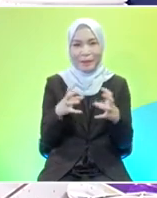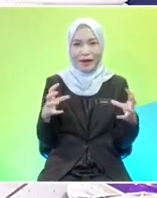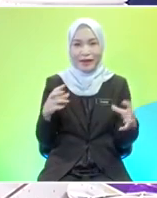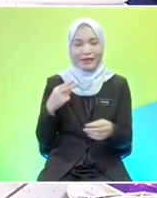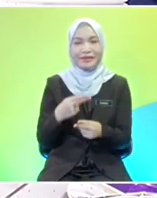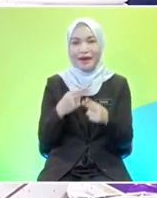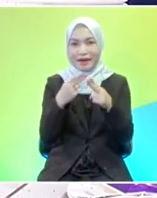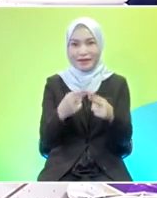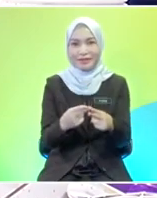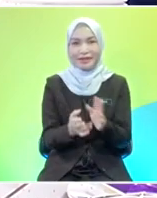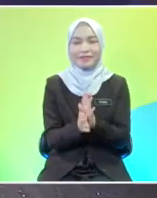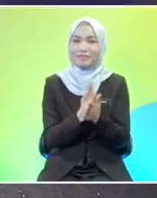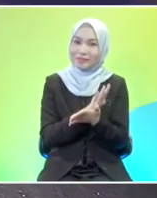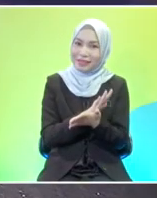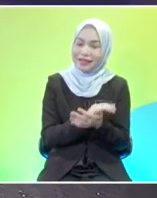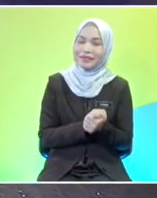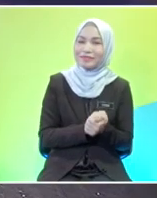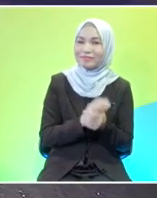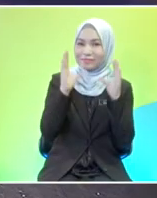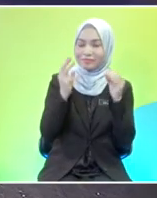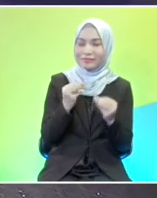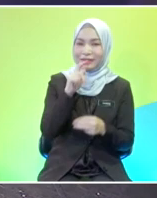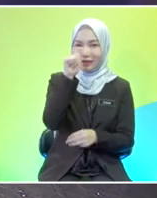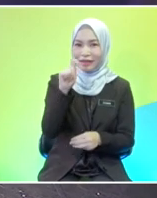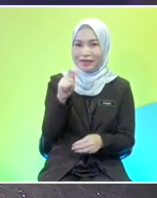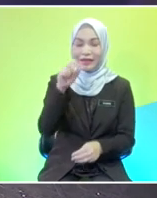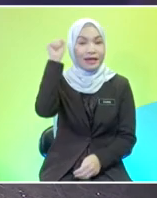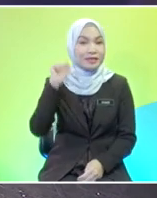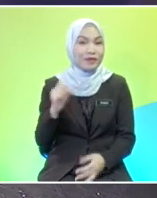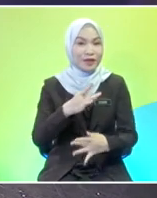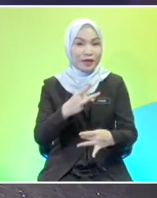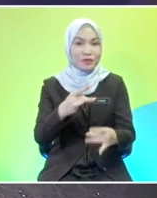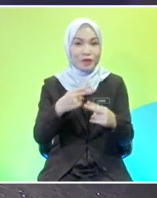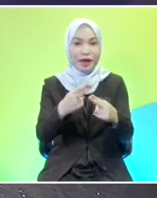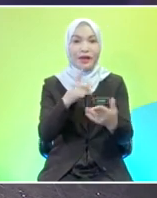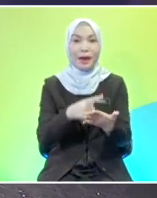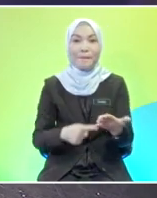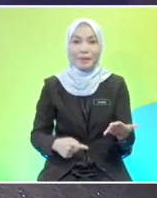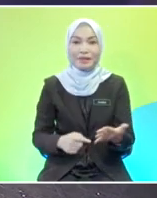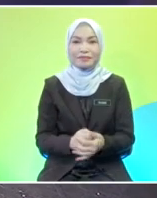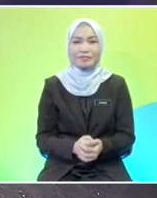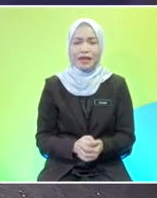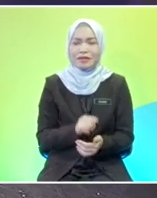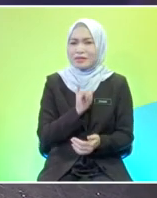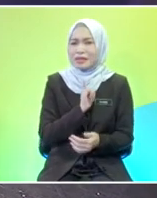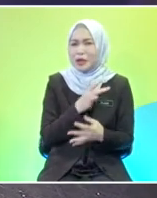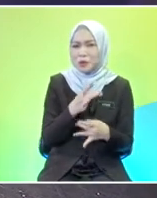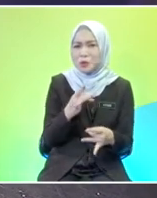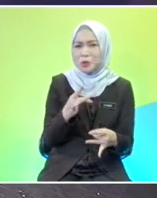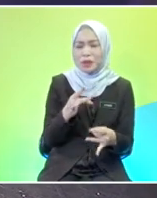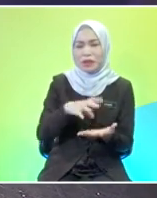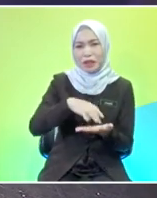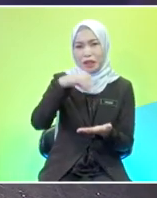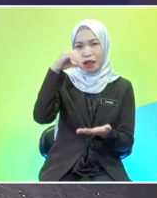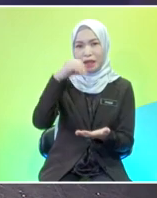asli kalau saya kan saya suka makan jadi Ki itu mesti ada Cikgu selain itu saya